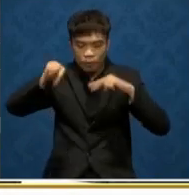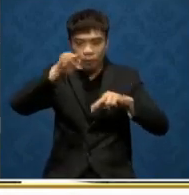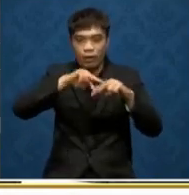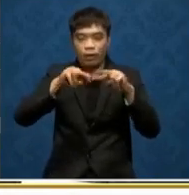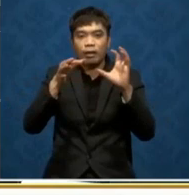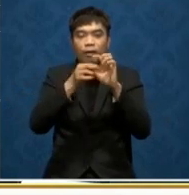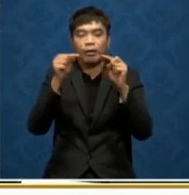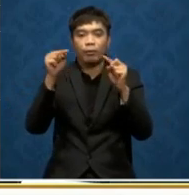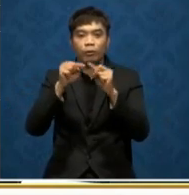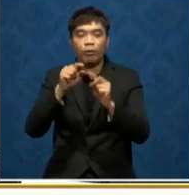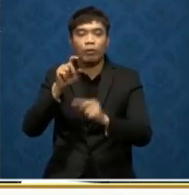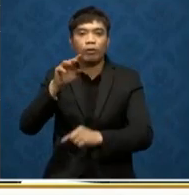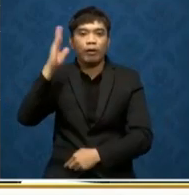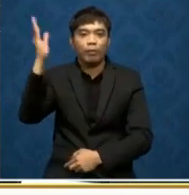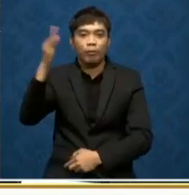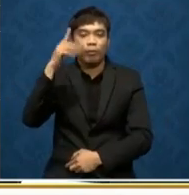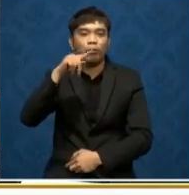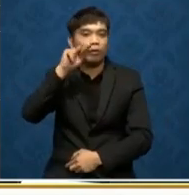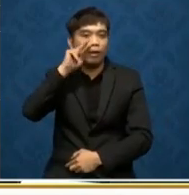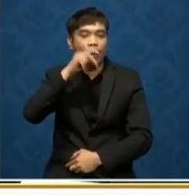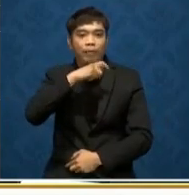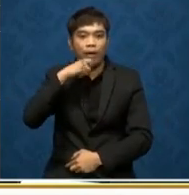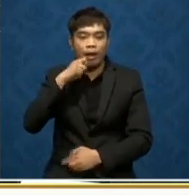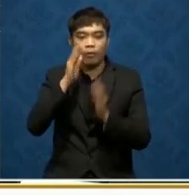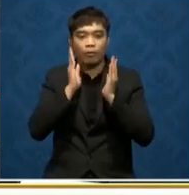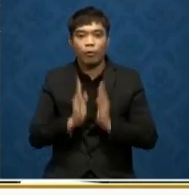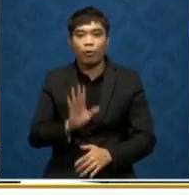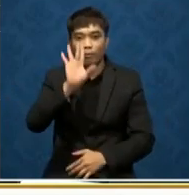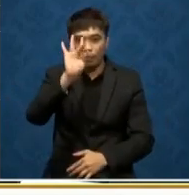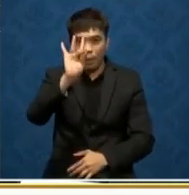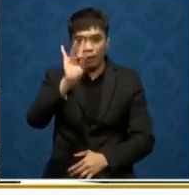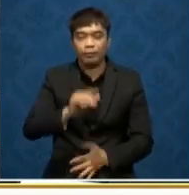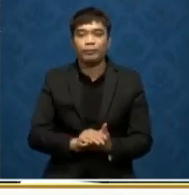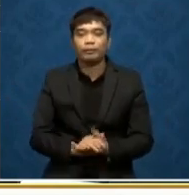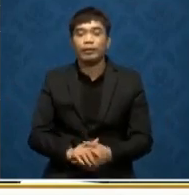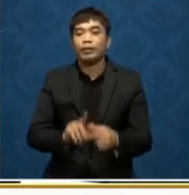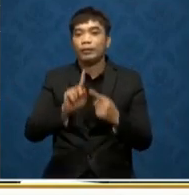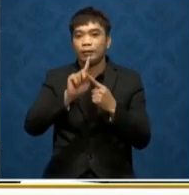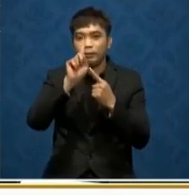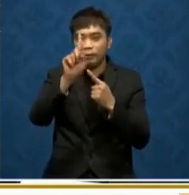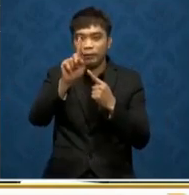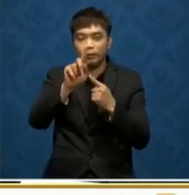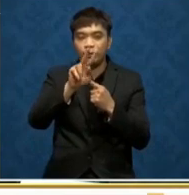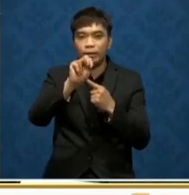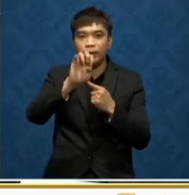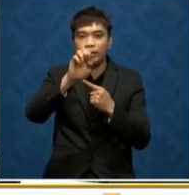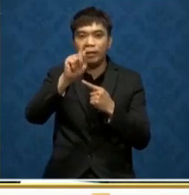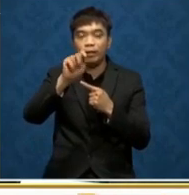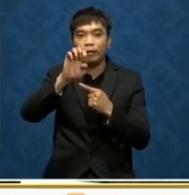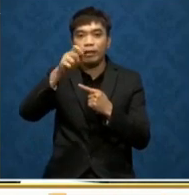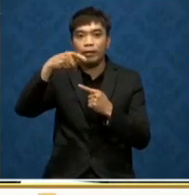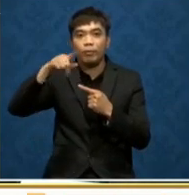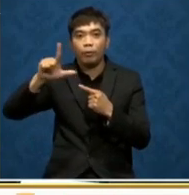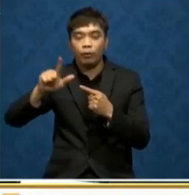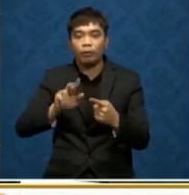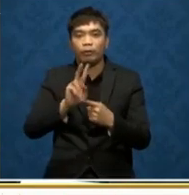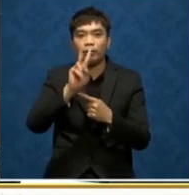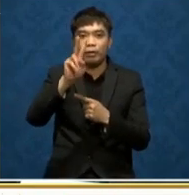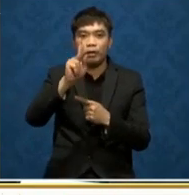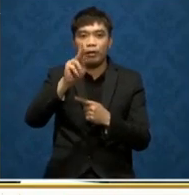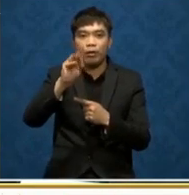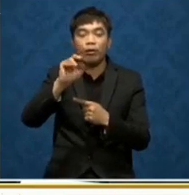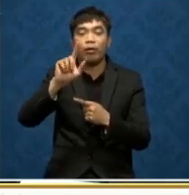แล้งหรือเอลนิโญในสัดส่วนของพรรคก้าวไกล8ท่านดังนี้ 1. นิติพลผิวเหมาะ 2. กมล